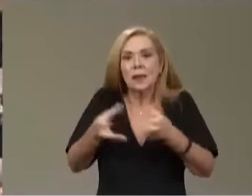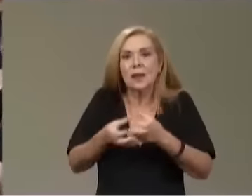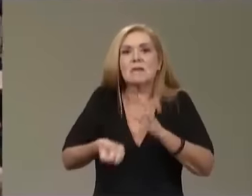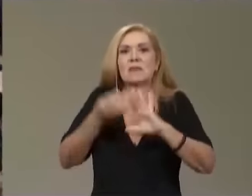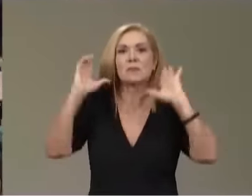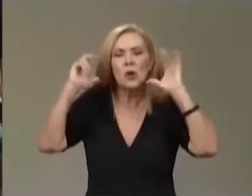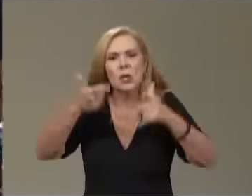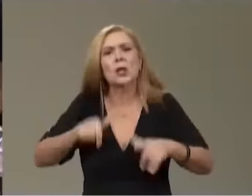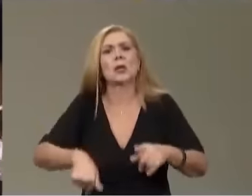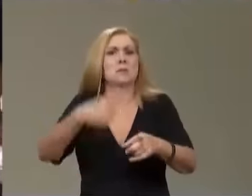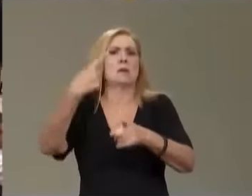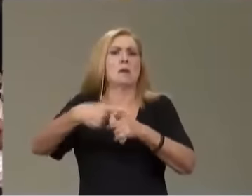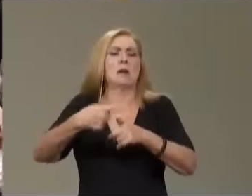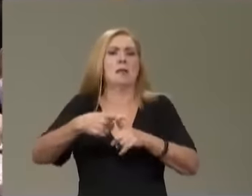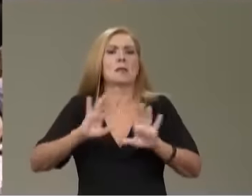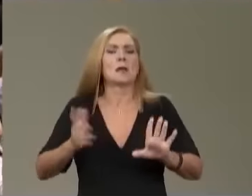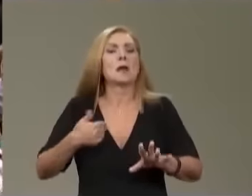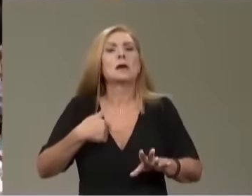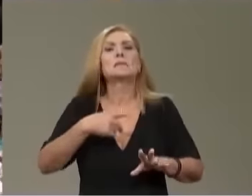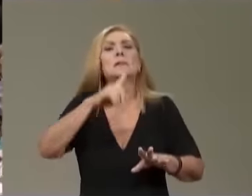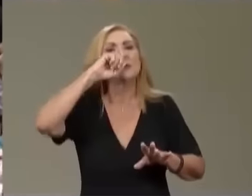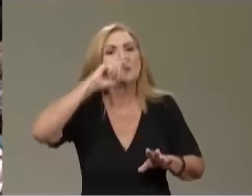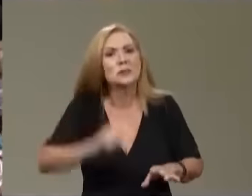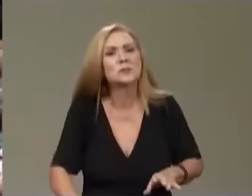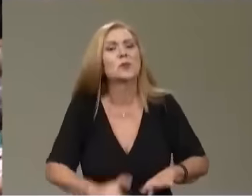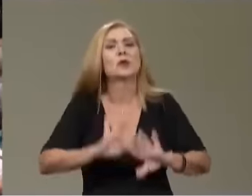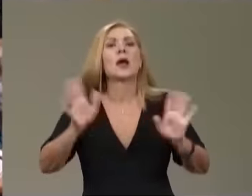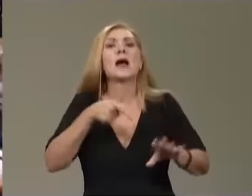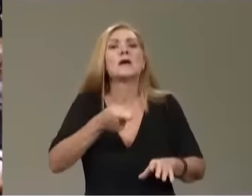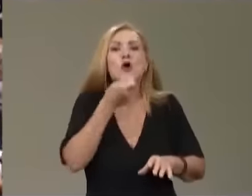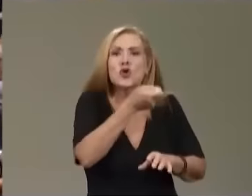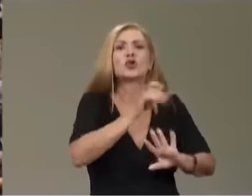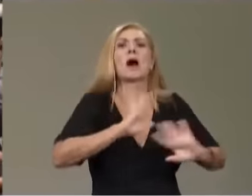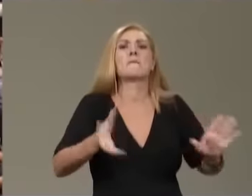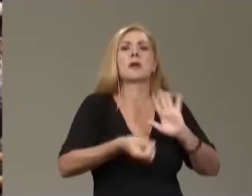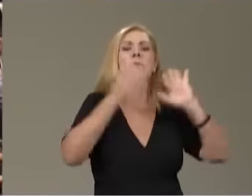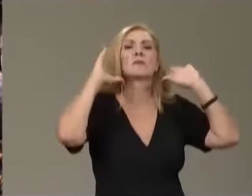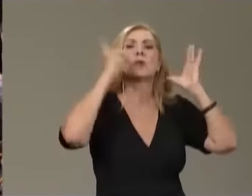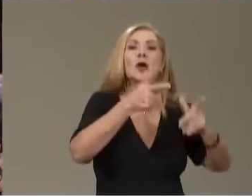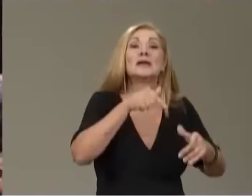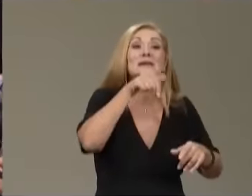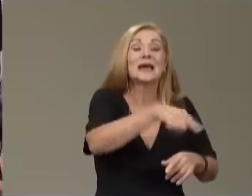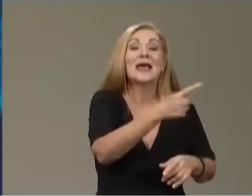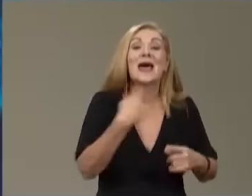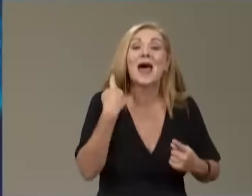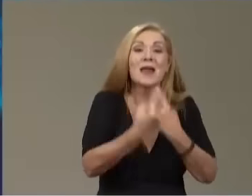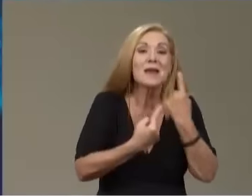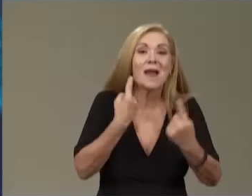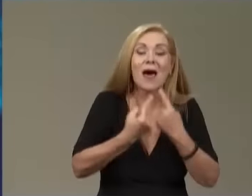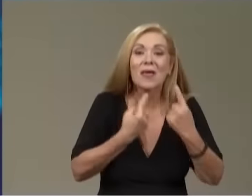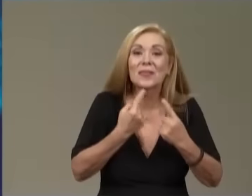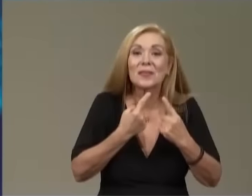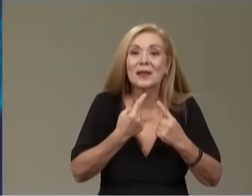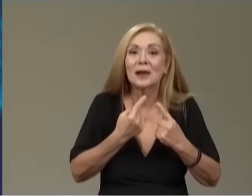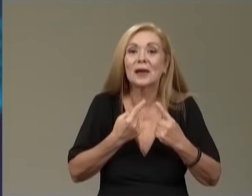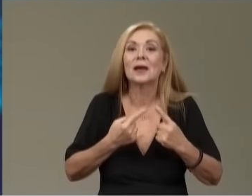συγκυρία. Το χρωστάμε άλλωστε στη Νέα Δημοκρατία, που έχει γενέθλια μαζί με την